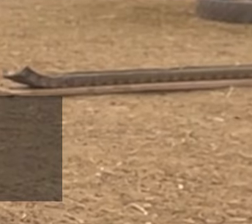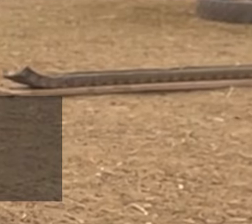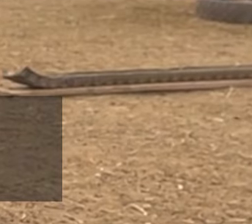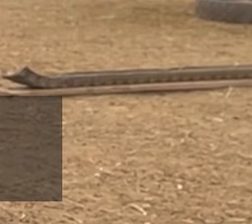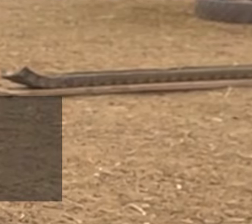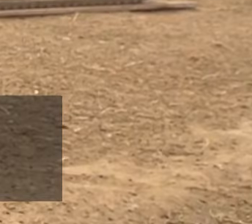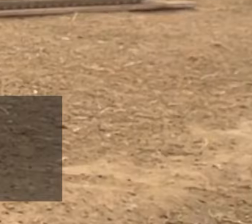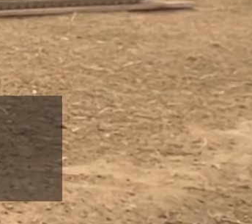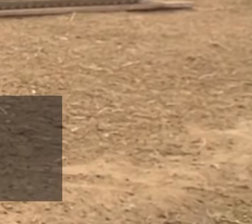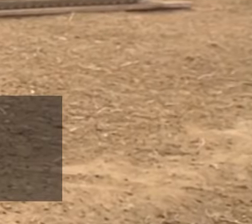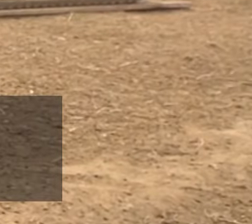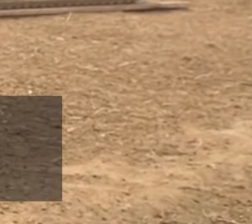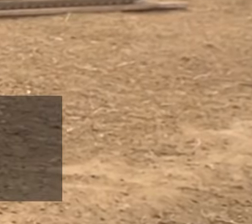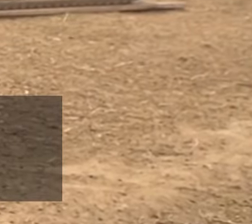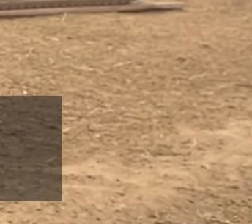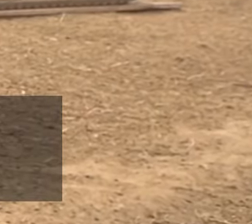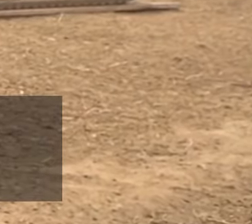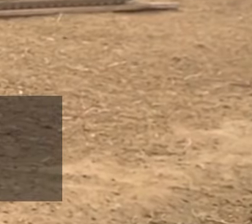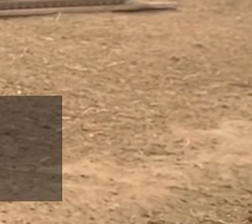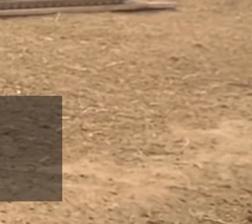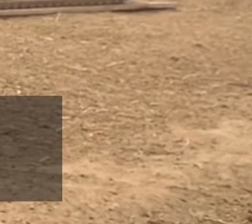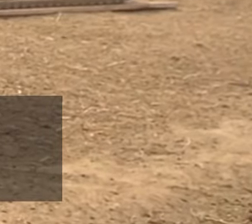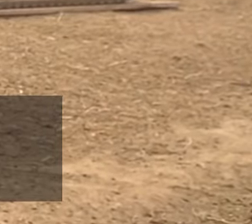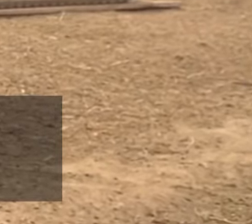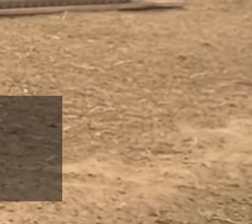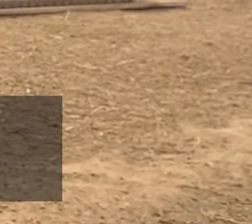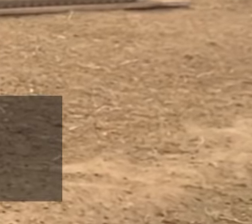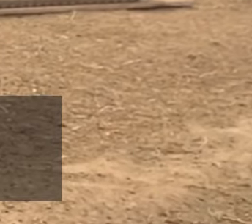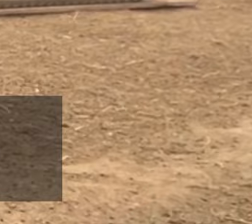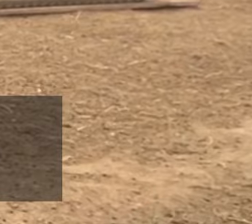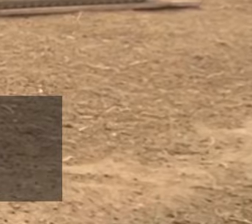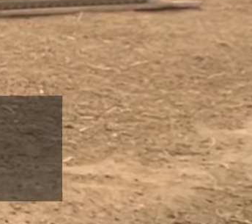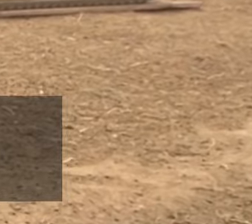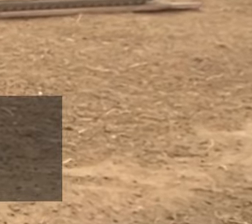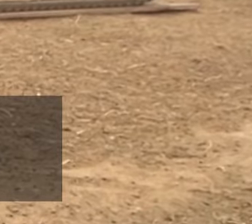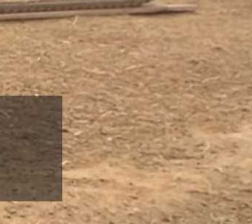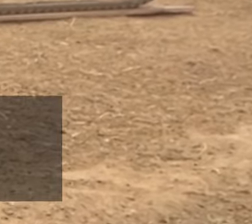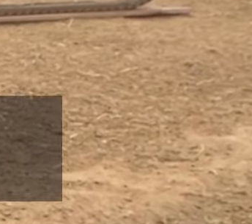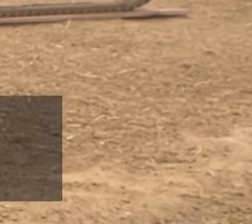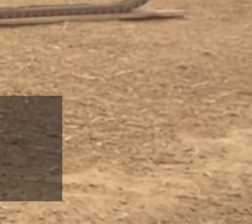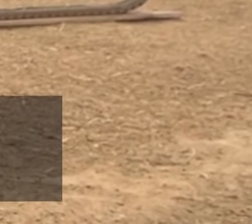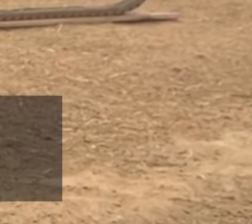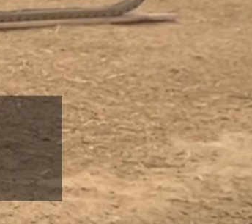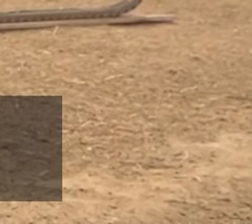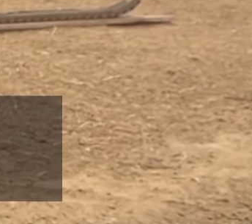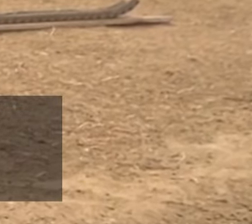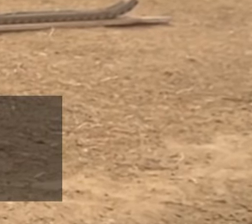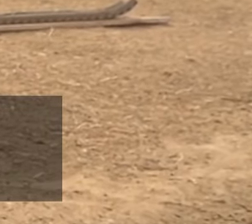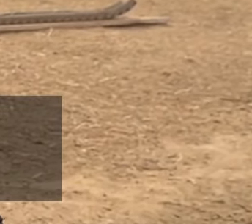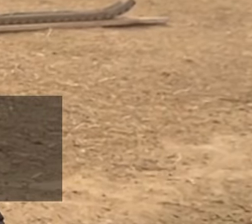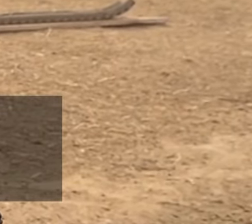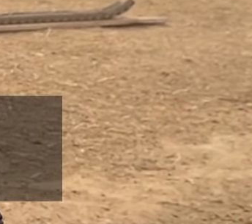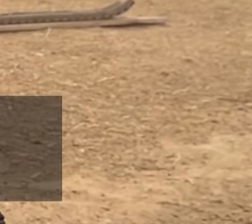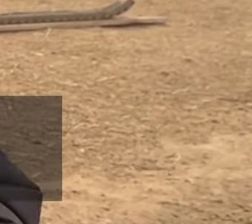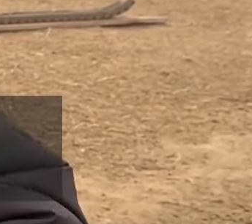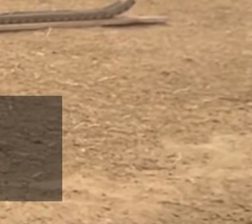узнал своих 3 коров. Многие узнали свой скот, но нам не отдали животных. Мы вызвали дежурного РОВД. Пришло 5-6